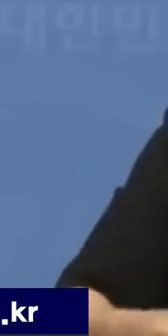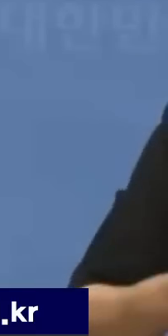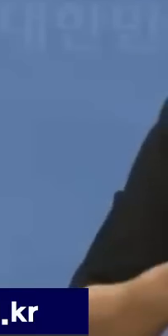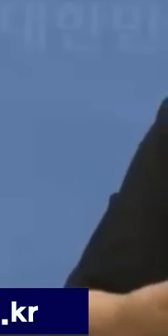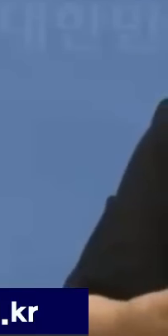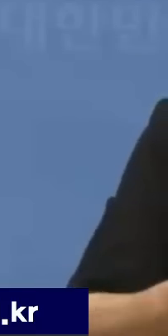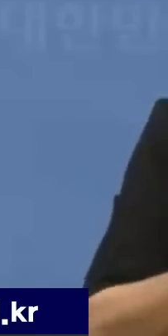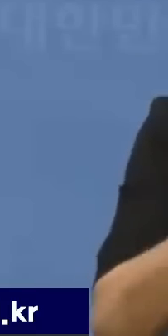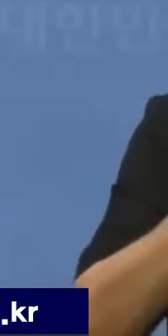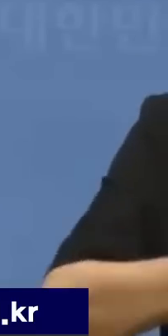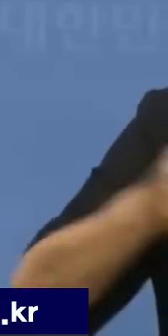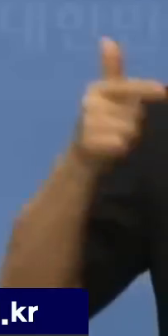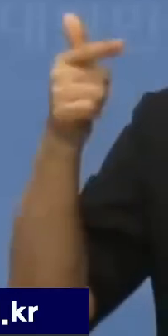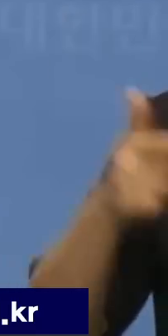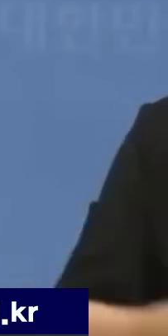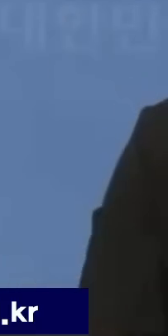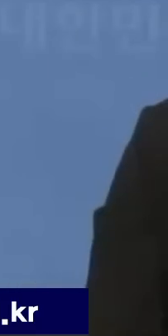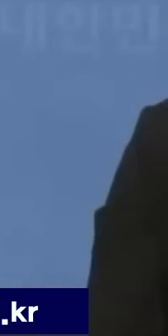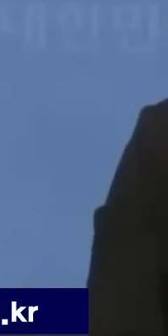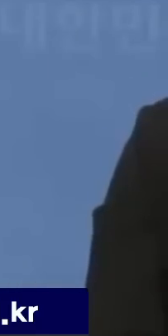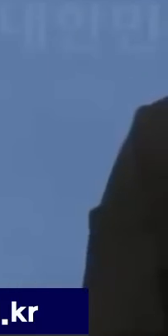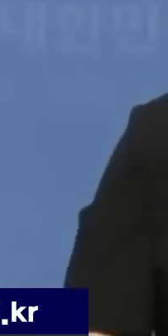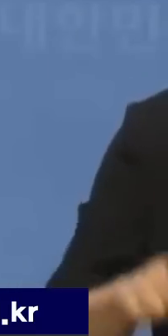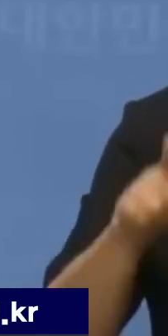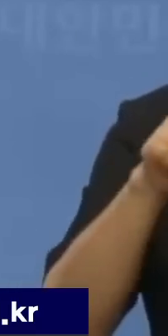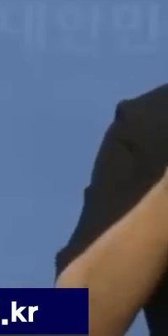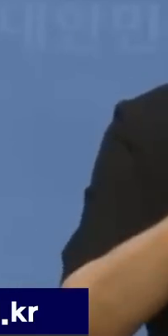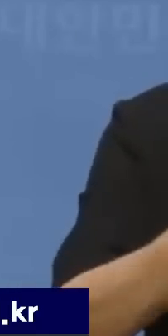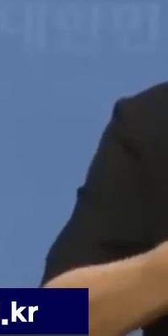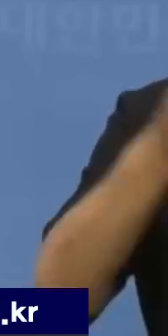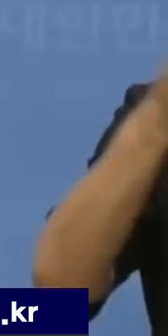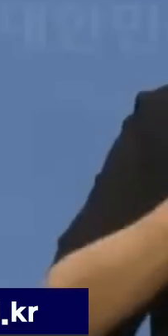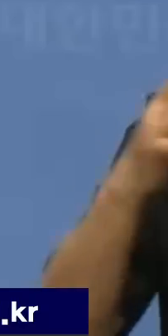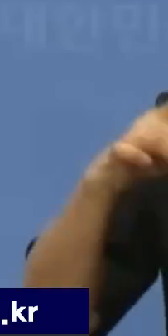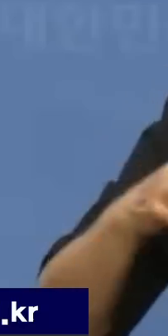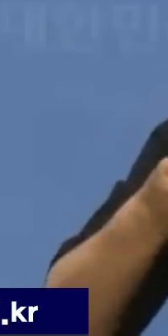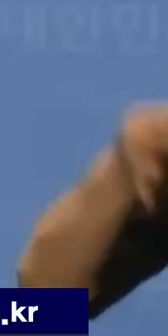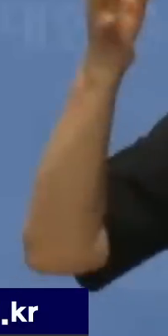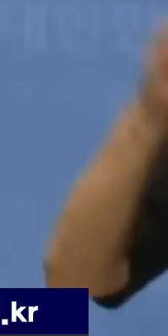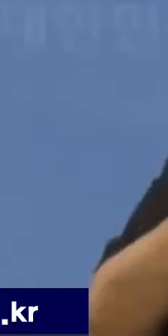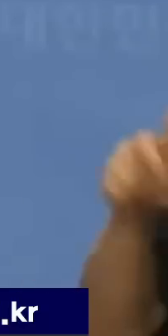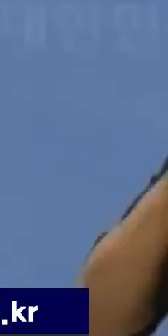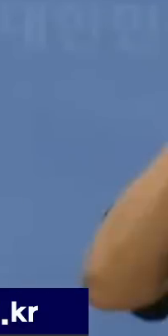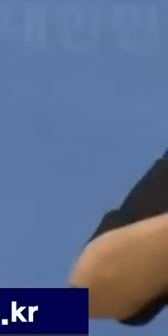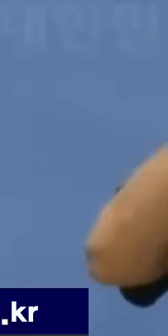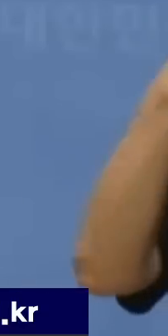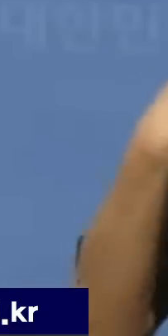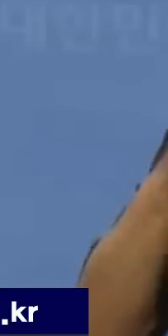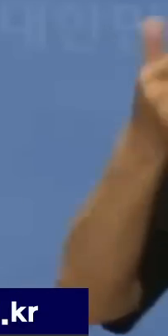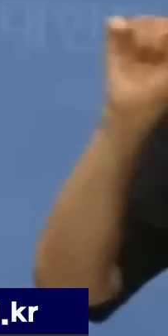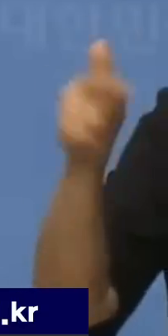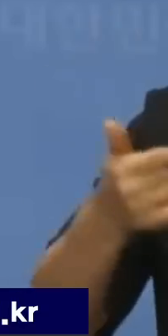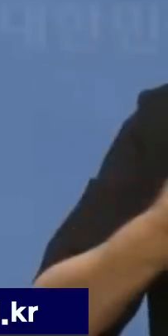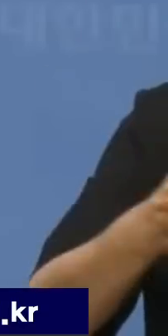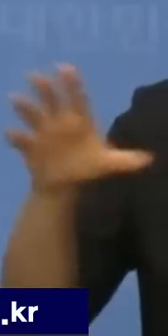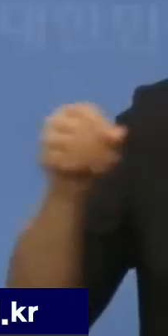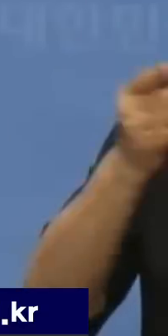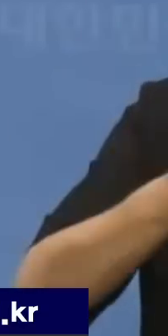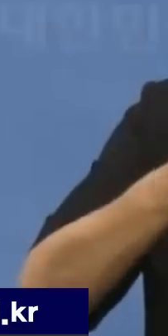33조로 급증한 것입니다 가스요금 몰라도 전기요금 안 올린 것은 윤석열 정부이고 한독수